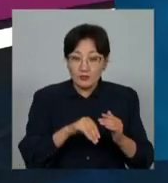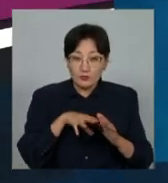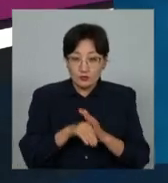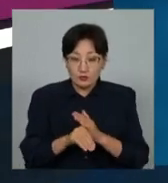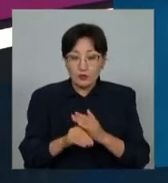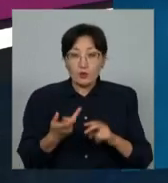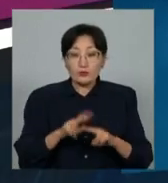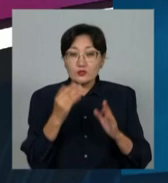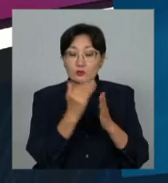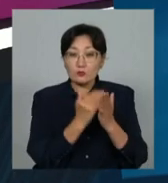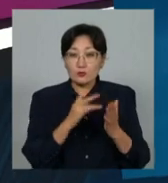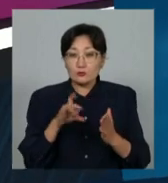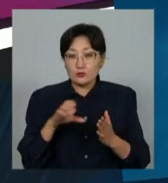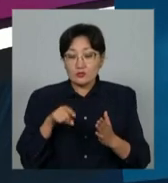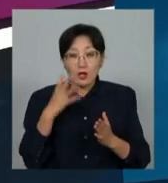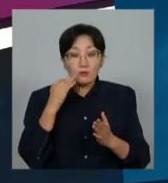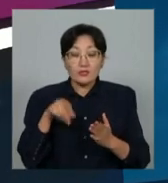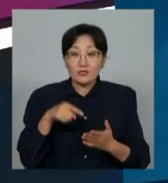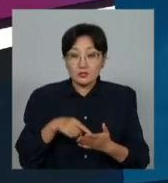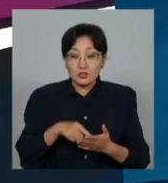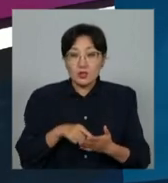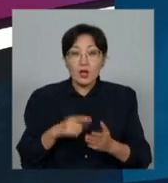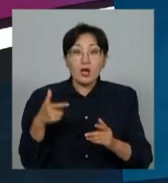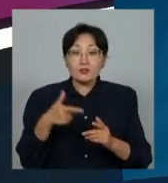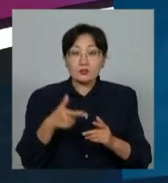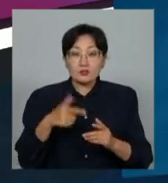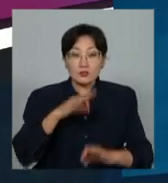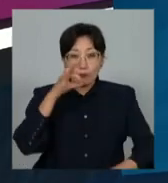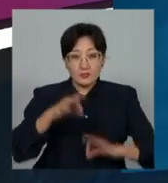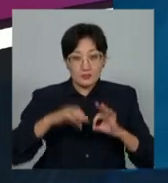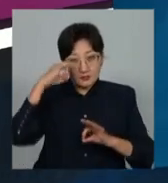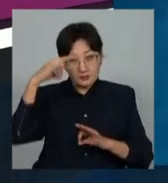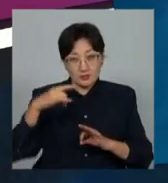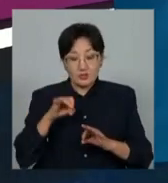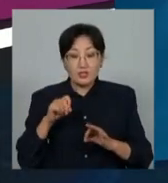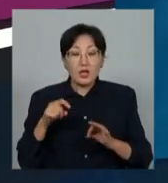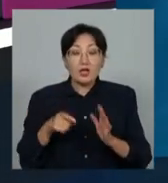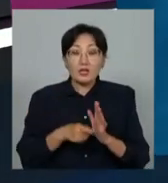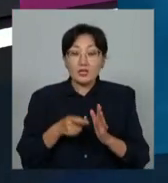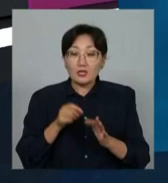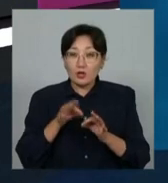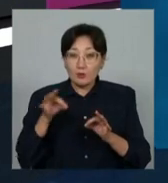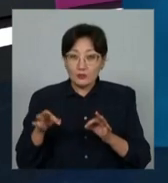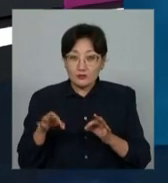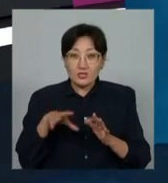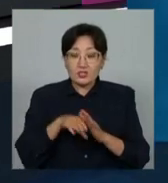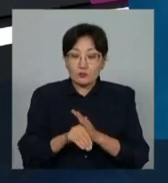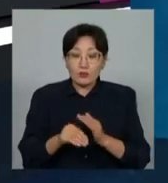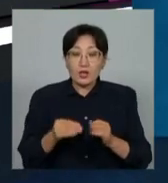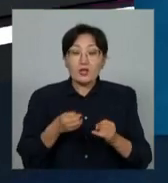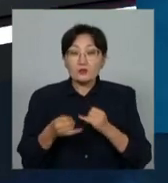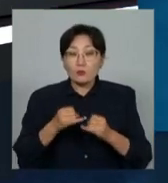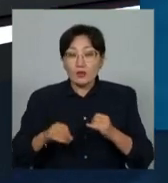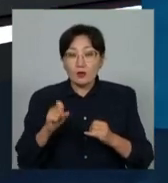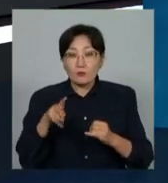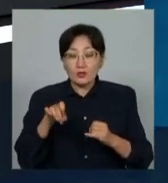бүгін. Бұл тізімде Нұрсұлтан және Алматы қаласы, Атырау, Батыс Қазақстан және Қарағанды облыстары толтырып отыр. Сары аймақта